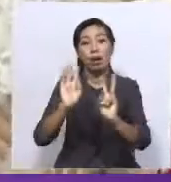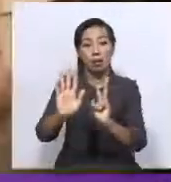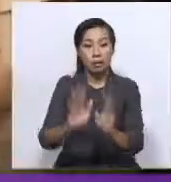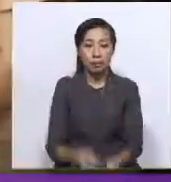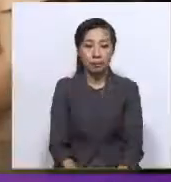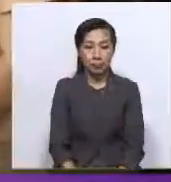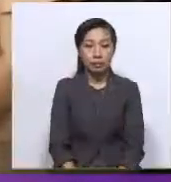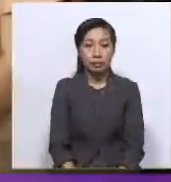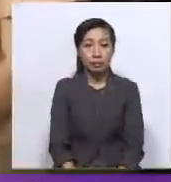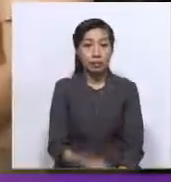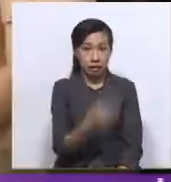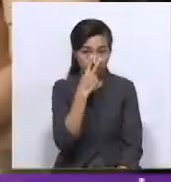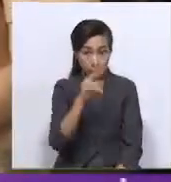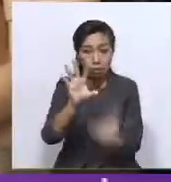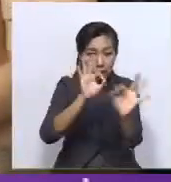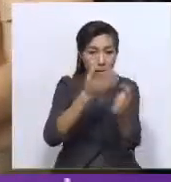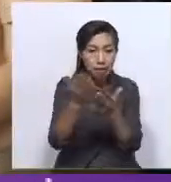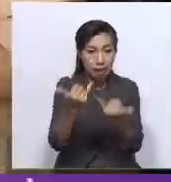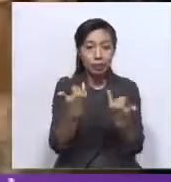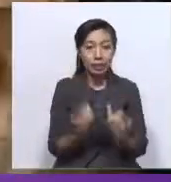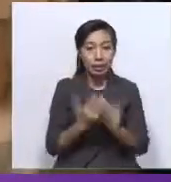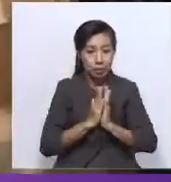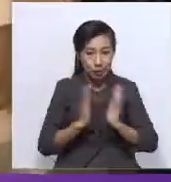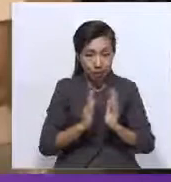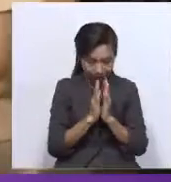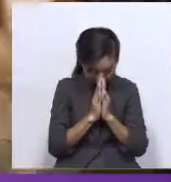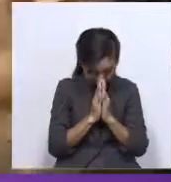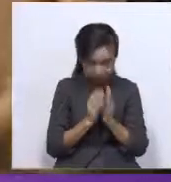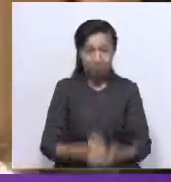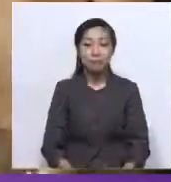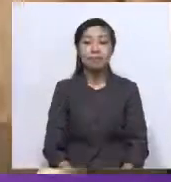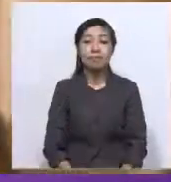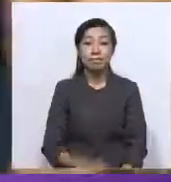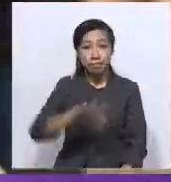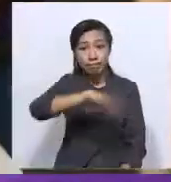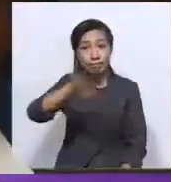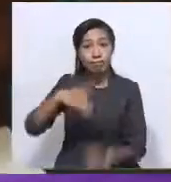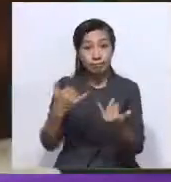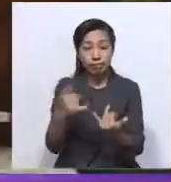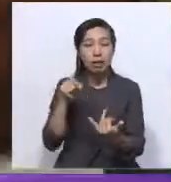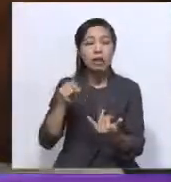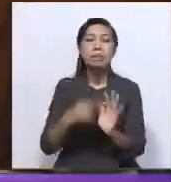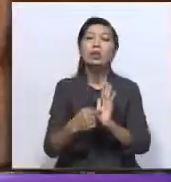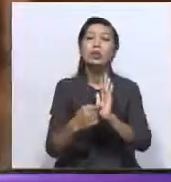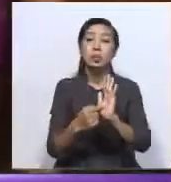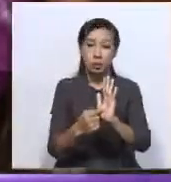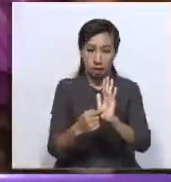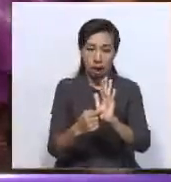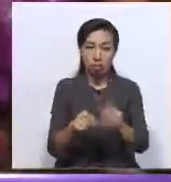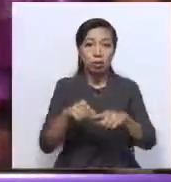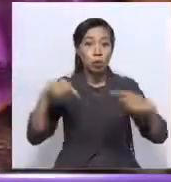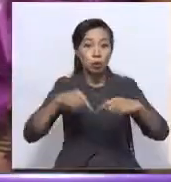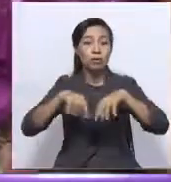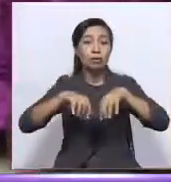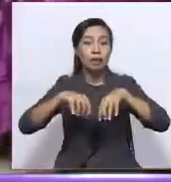ะก็มาเลือกมาดูกันได้นะครับวันนี้ขอบคุณมากครับคุณผู้ชมครับนี่เป็นเพียงส่วนหนึ่งเท่านั้นนะครับภายในง